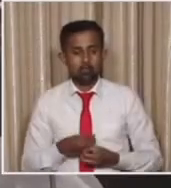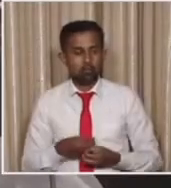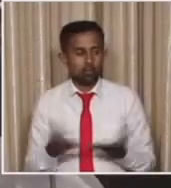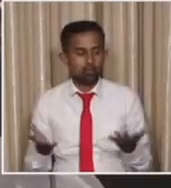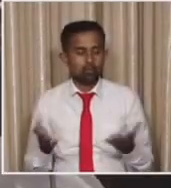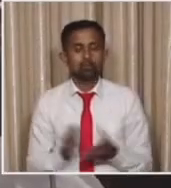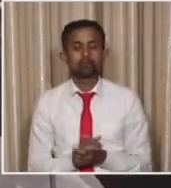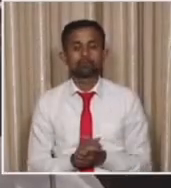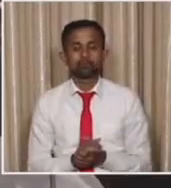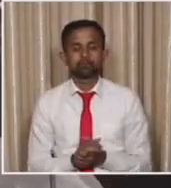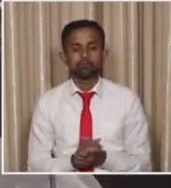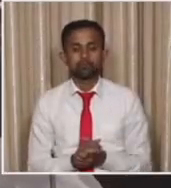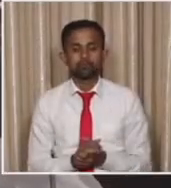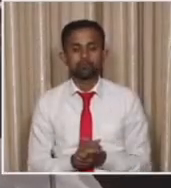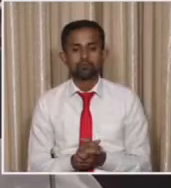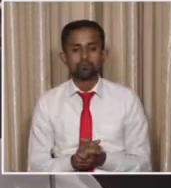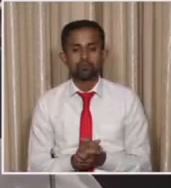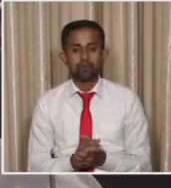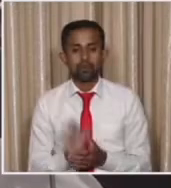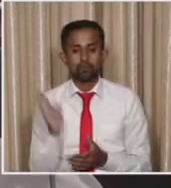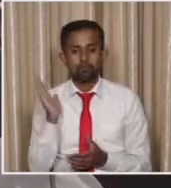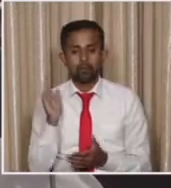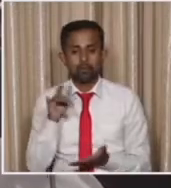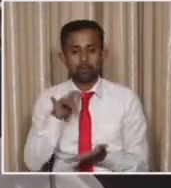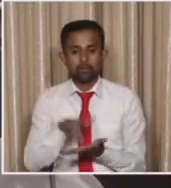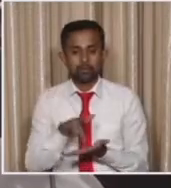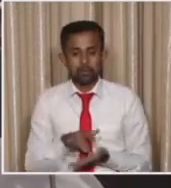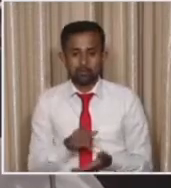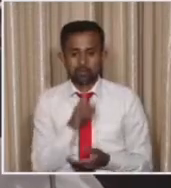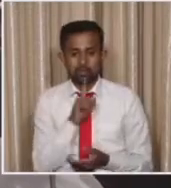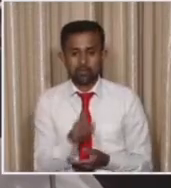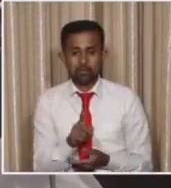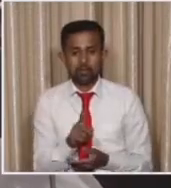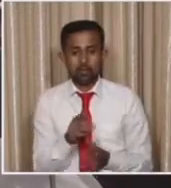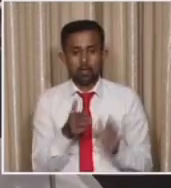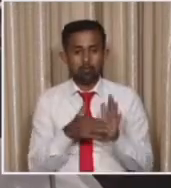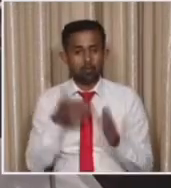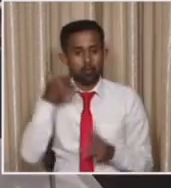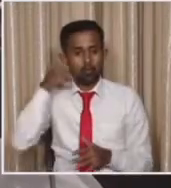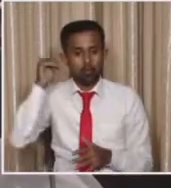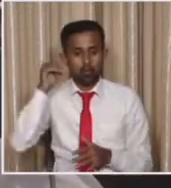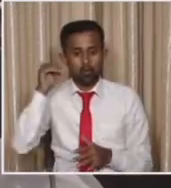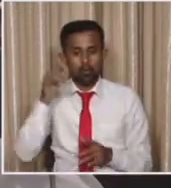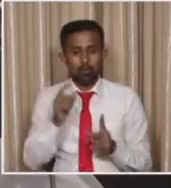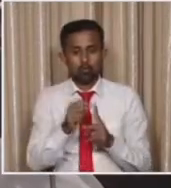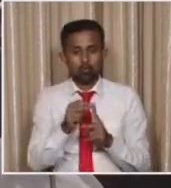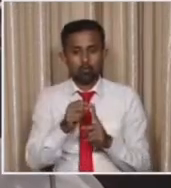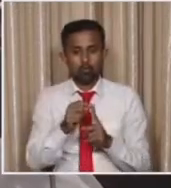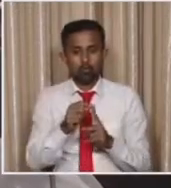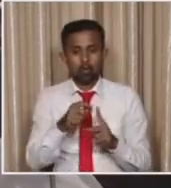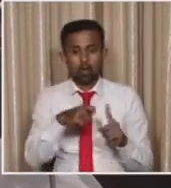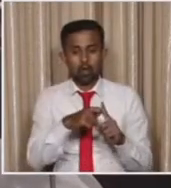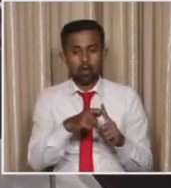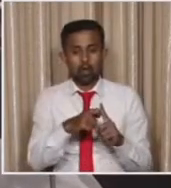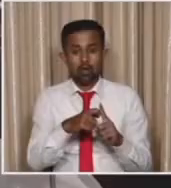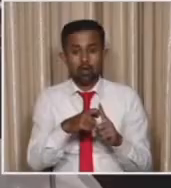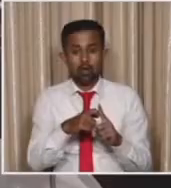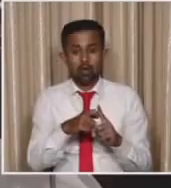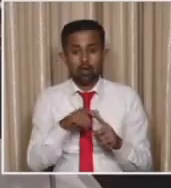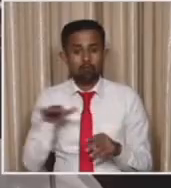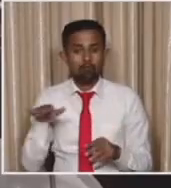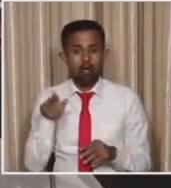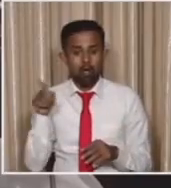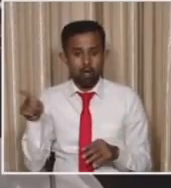තියෙන්නේ. මම මේ විශේෂ වශයෙන්ම ස්ථාන කීපයක් ගැන සඳහන් කරන්න ඕන. මුලිතිව් දිස්ත්‍රික්කයේ පුදුකොඩි රිප්පු කන්‍යාර කෝවිල් කියන ප්‍රදේශයේ